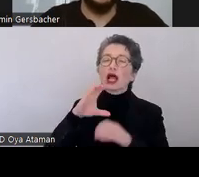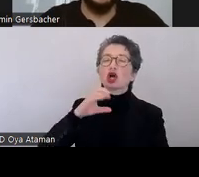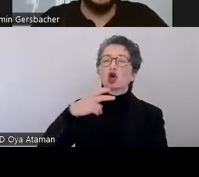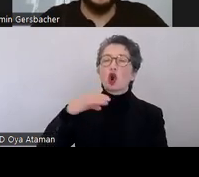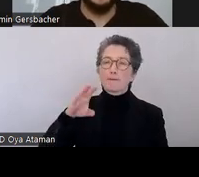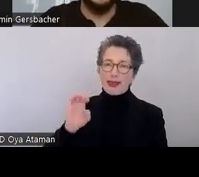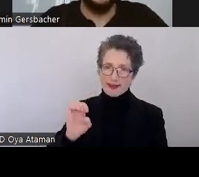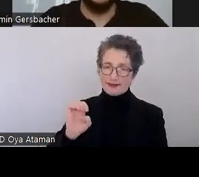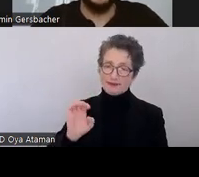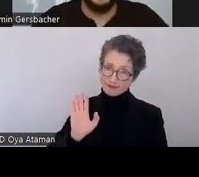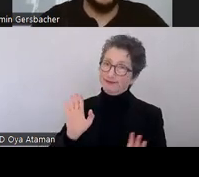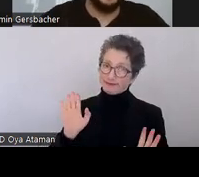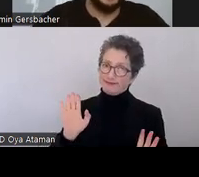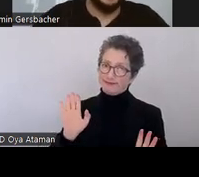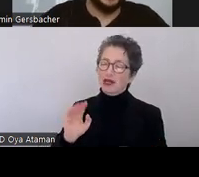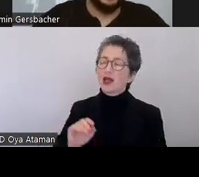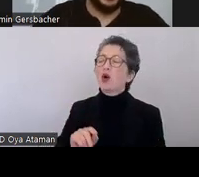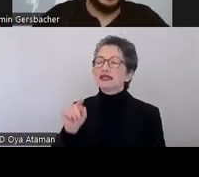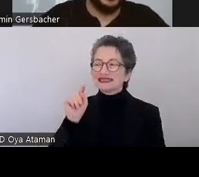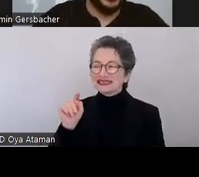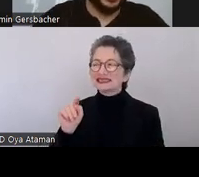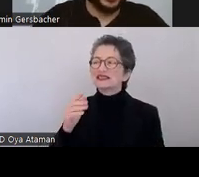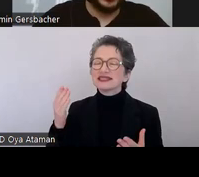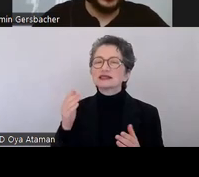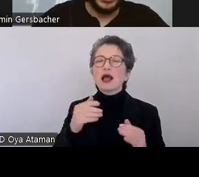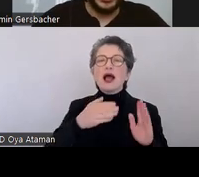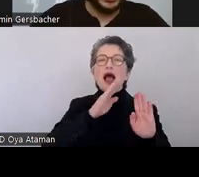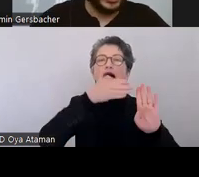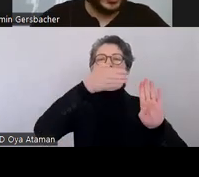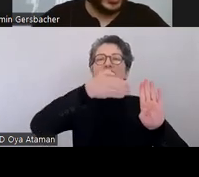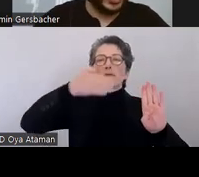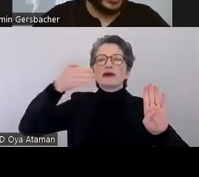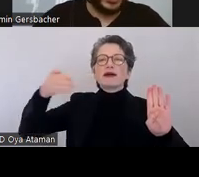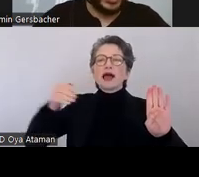Tab-Reihenfolge der Webseite anzeigen zu lassen.